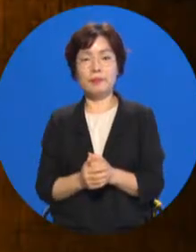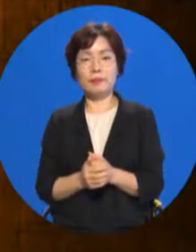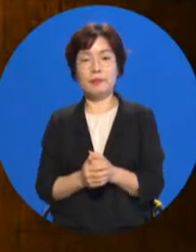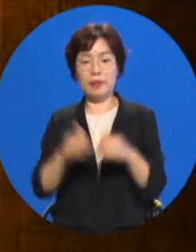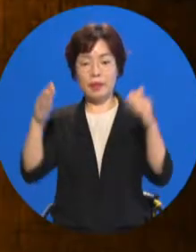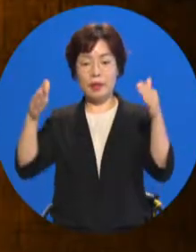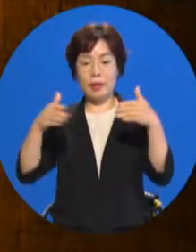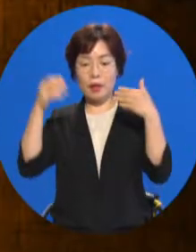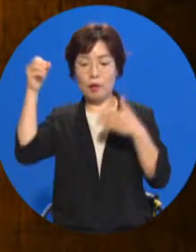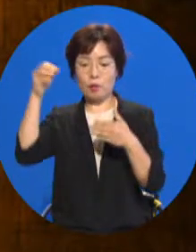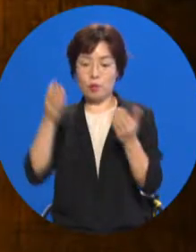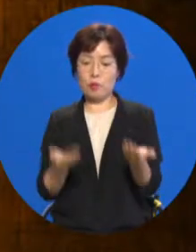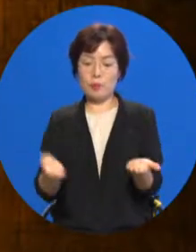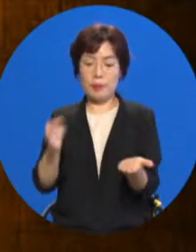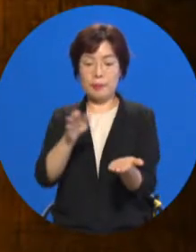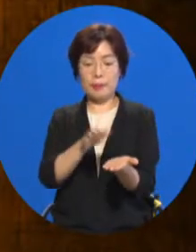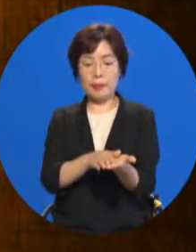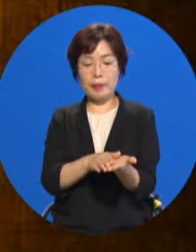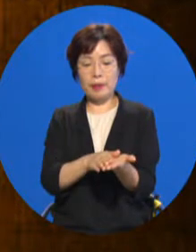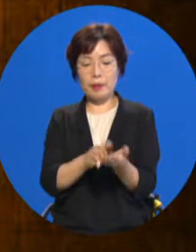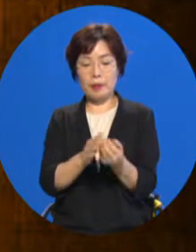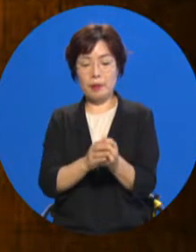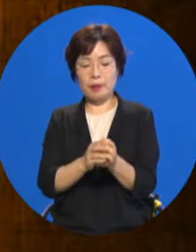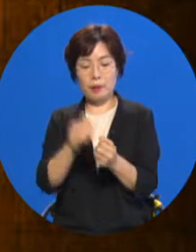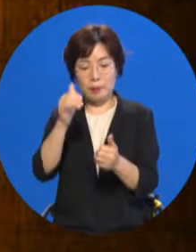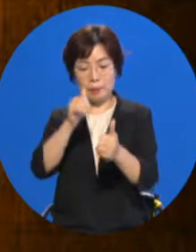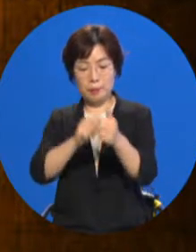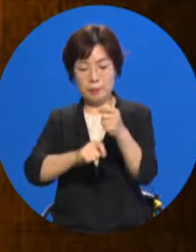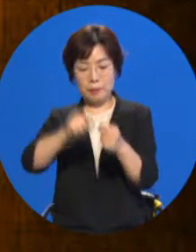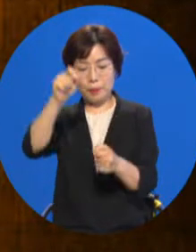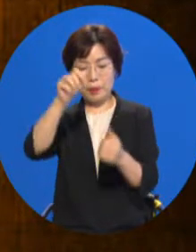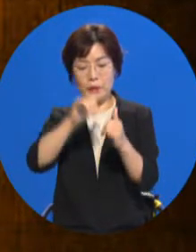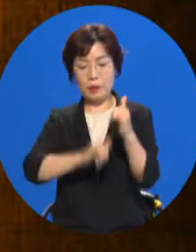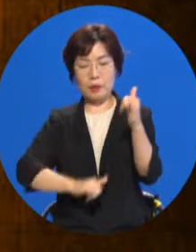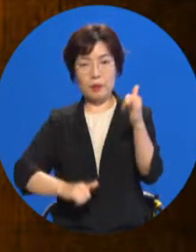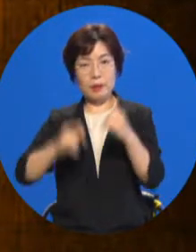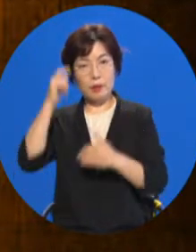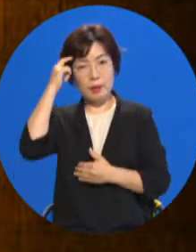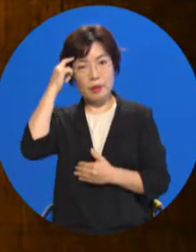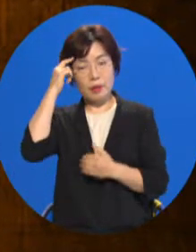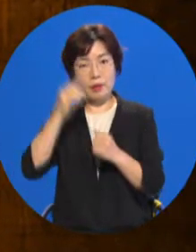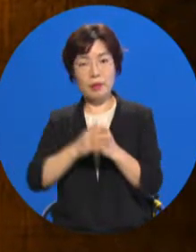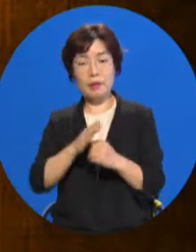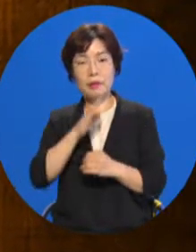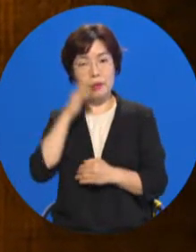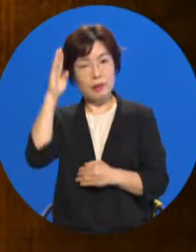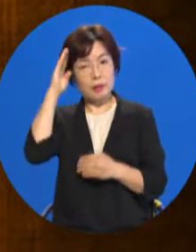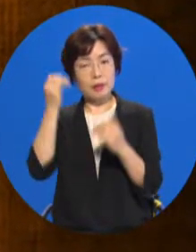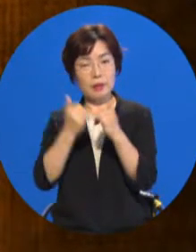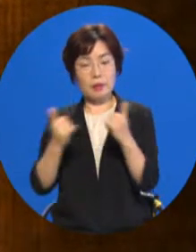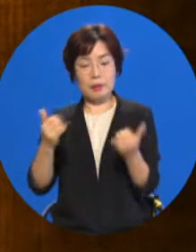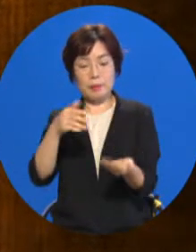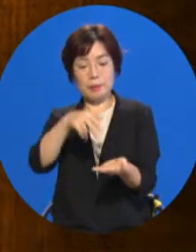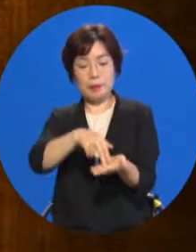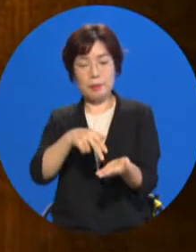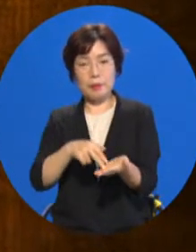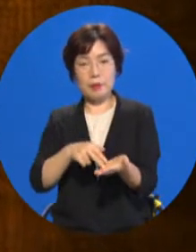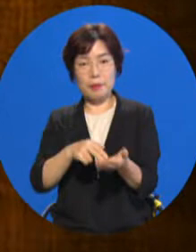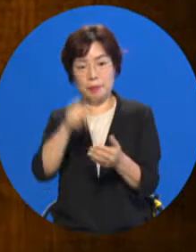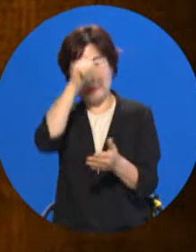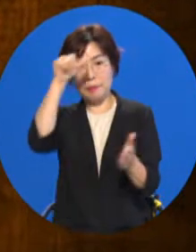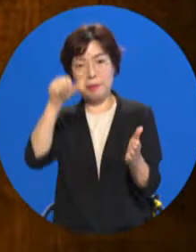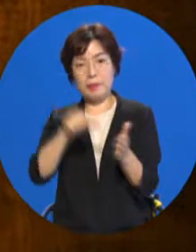가을 등잔불 아래 책을 덮고 수천 년 역사를 회고하니 참으로 지식인이 되어 한평생 굳게